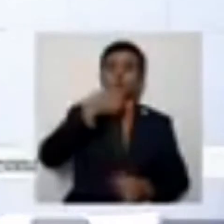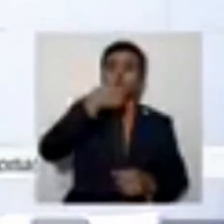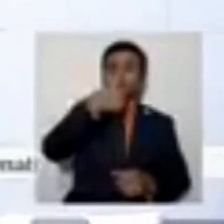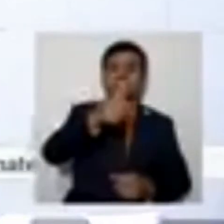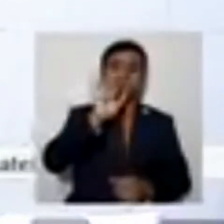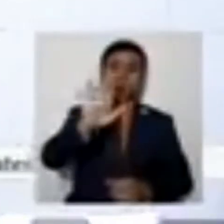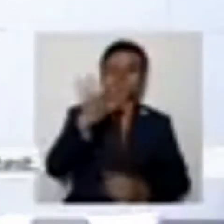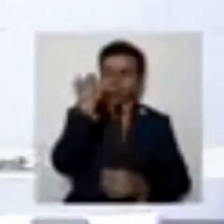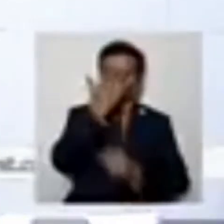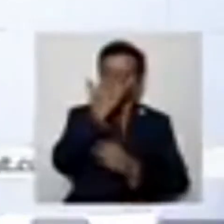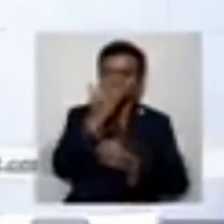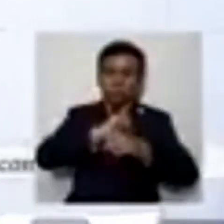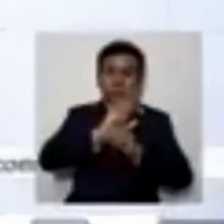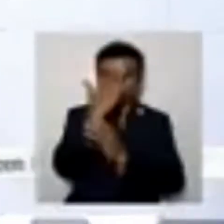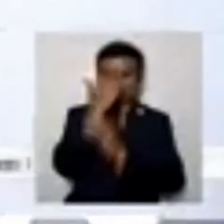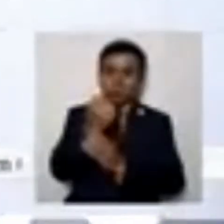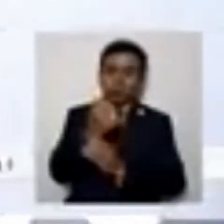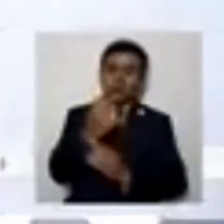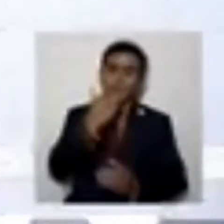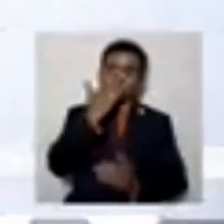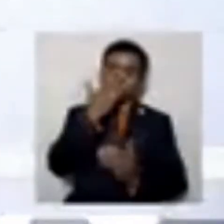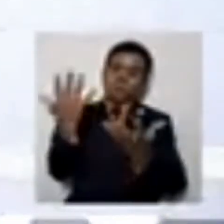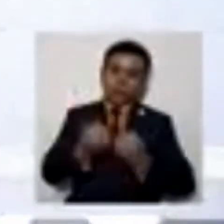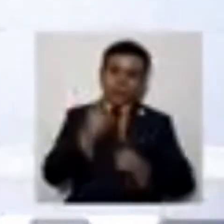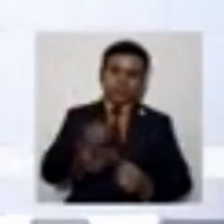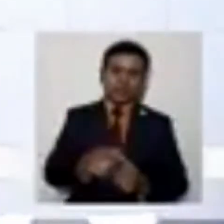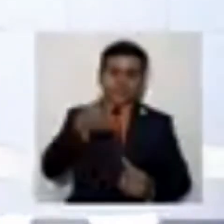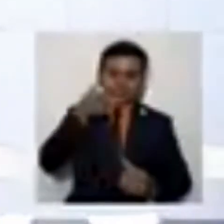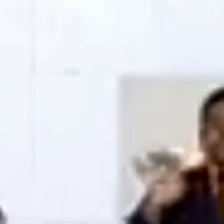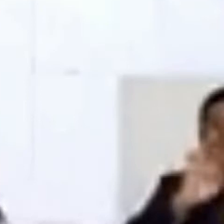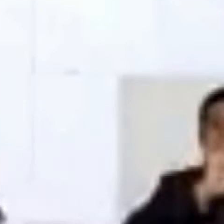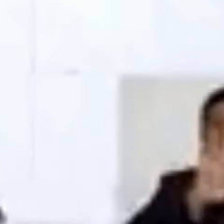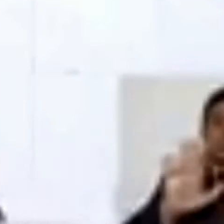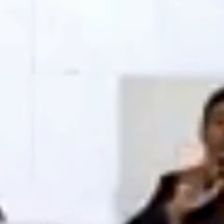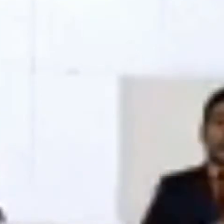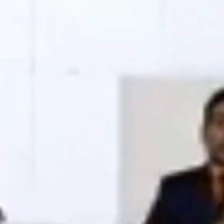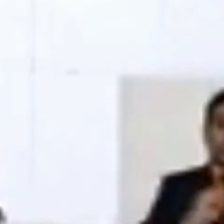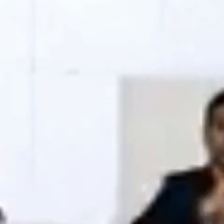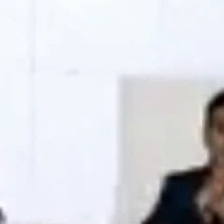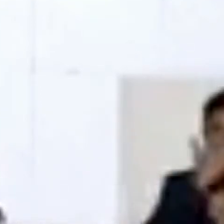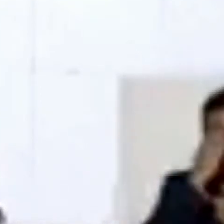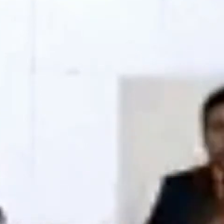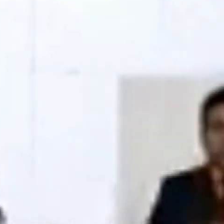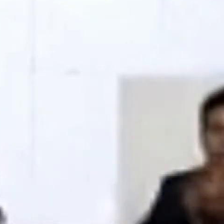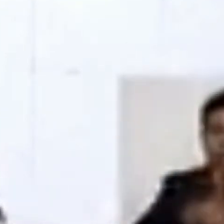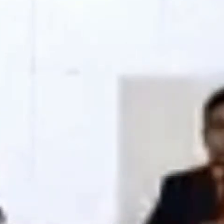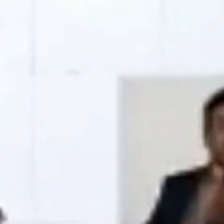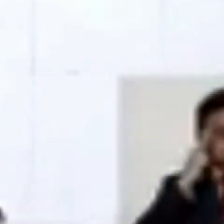এই নমুনা পরীক্ষা যা করা হয়েছে তার মধ্যে শনাক্ত হয়েছে 24 ঘন্টায় 665 জন এবং এ পর্যন্ত শনাক্ত হলো